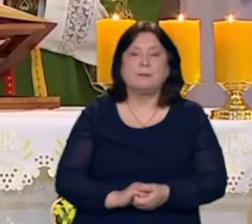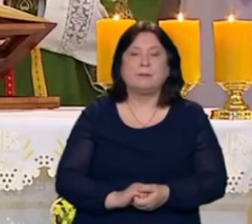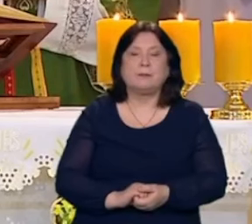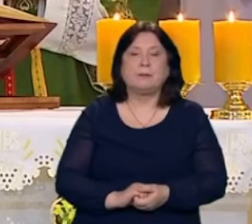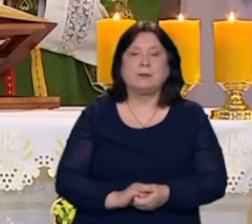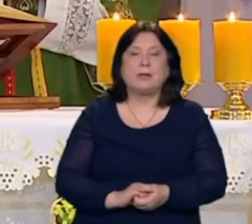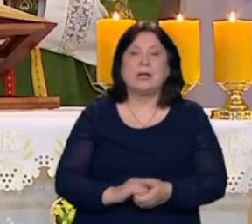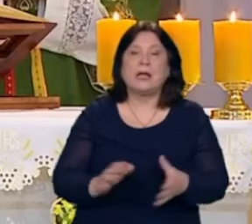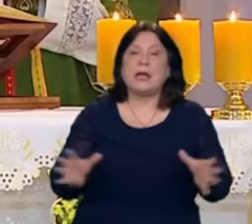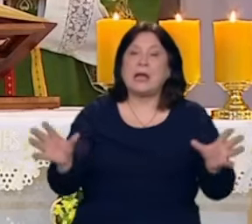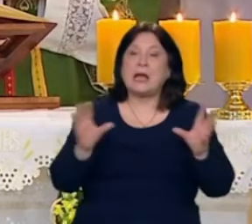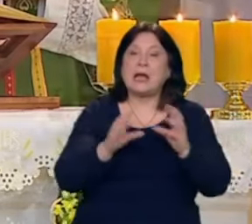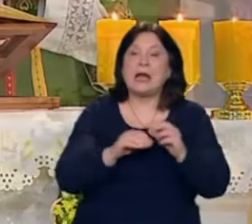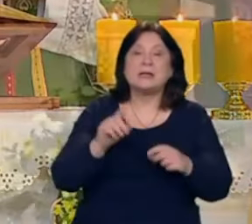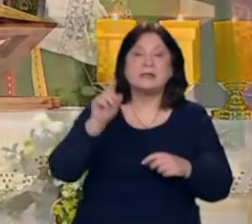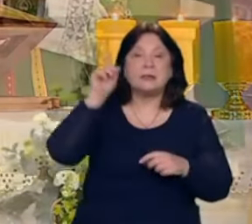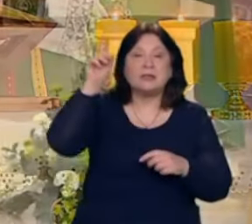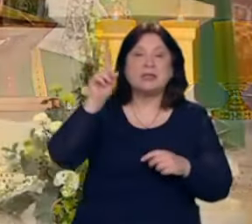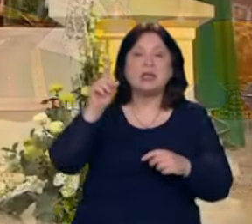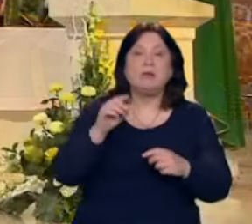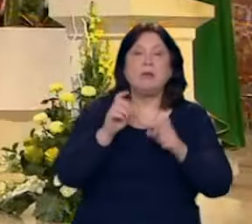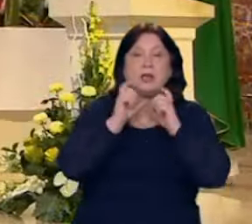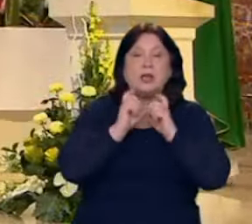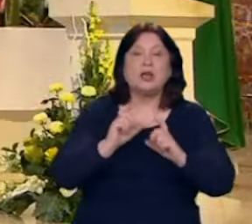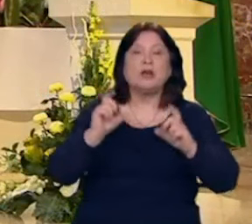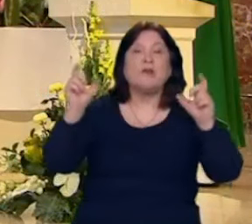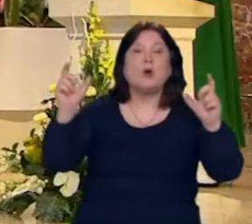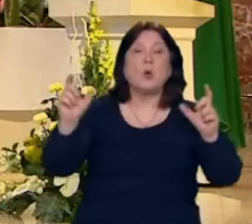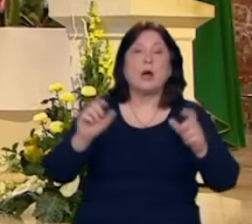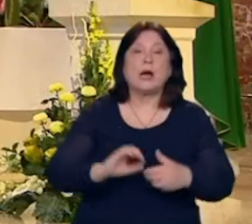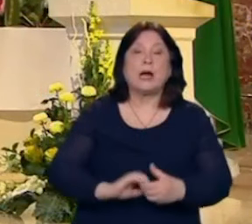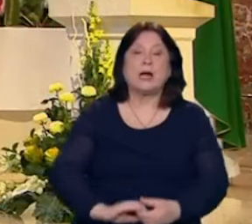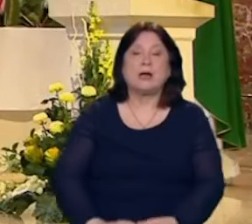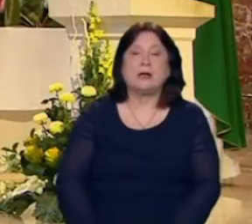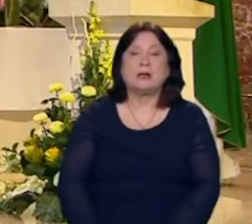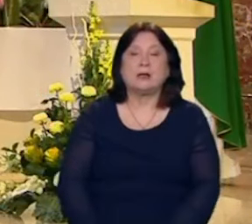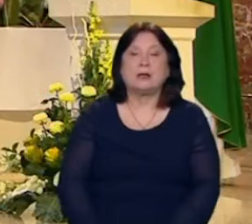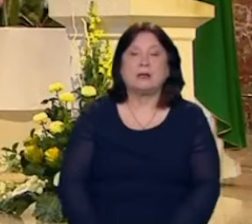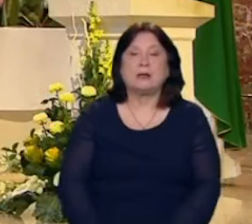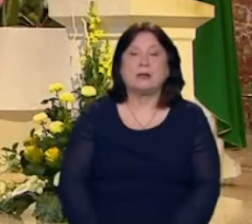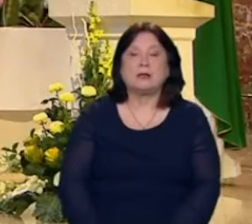chwa razem z nimi woła